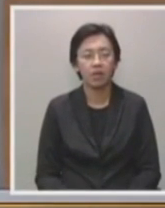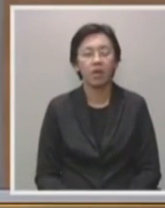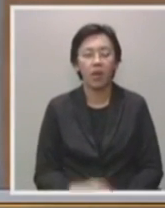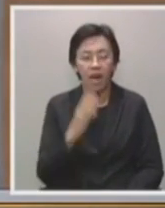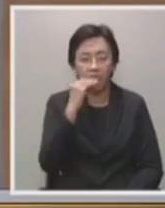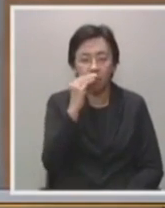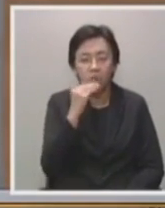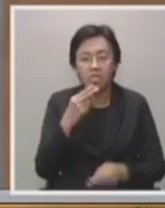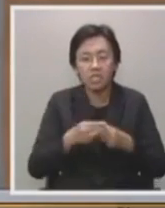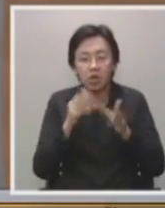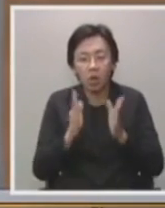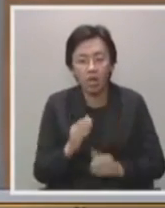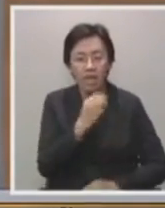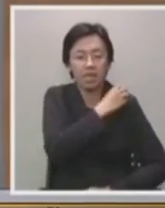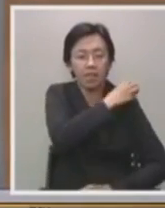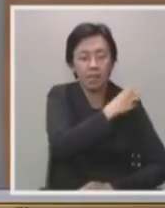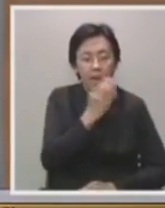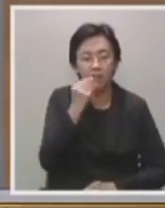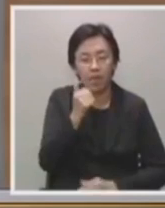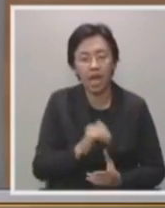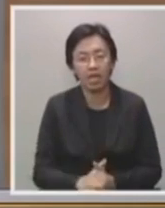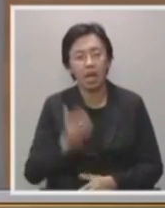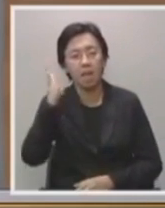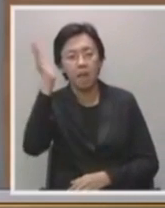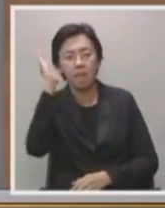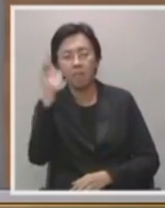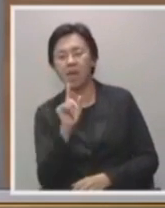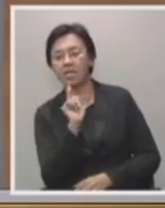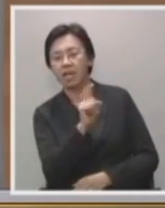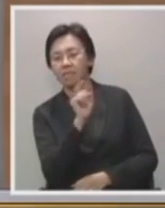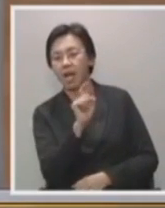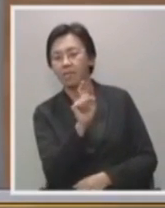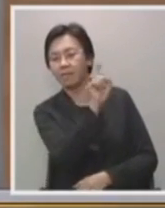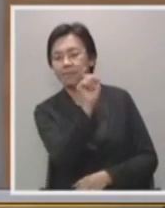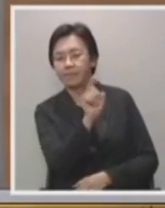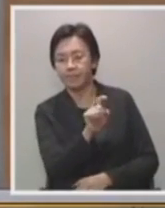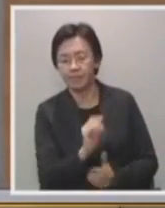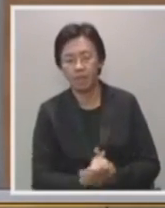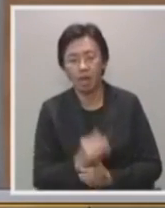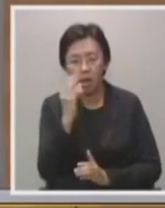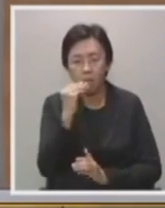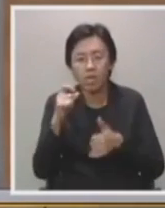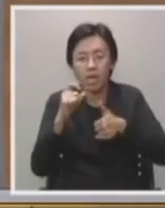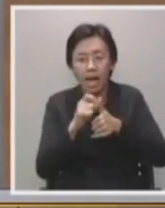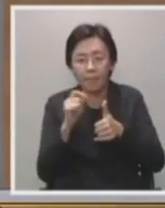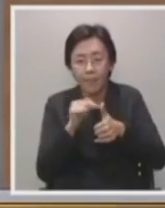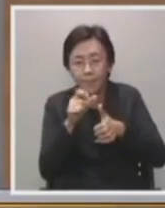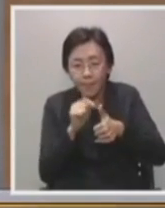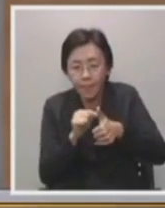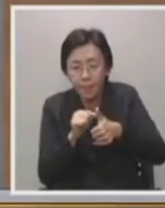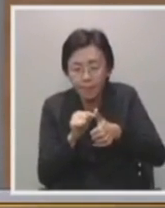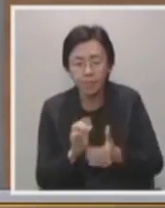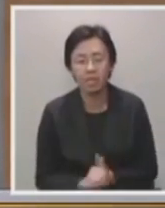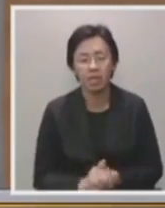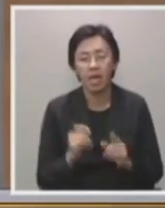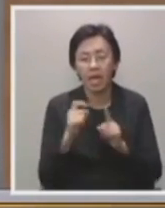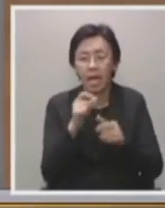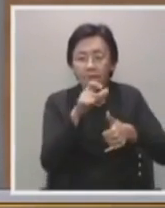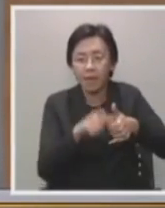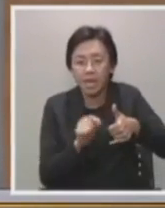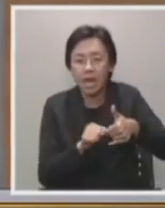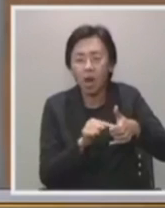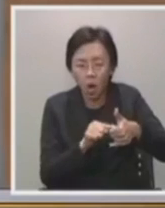นยศแต่เขาอภิปรายไม่วางใจแล้วก็ใช้คำอย่างนี้เป็นพฤติกรรมของผู้